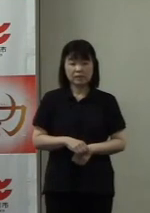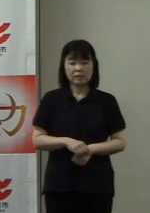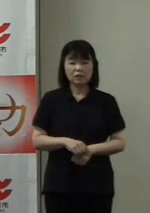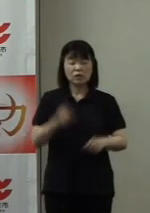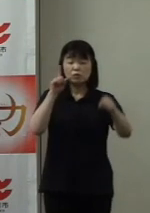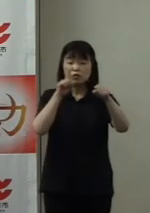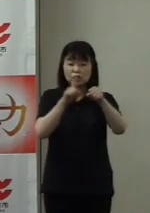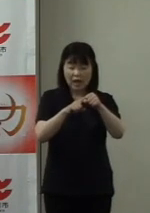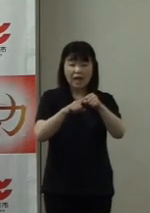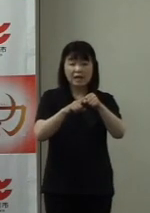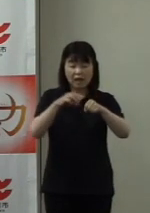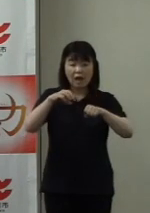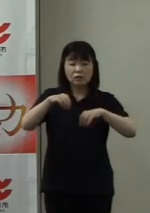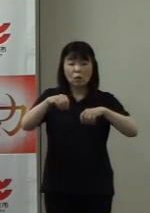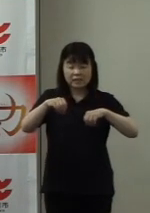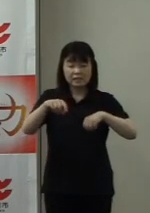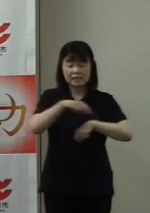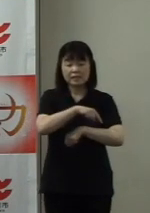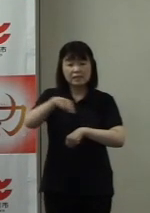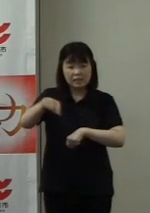をこの度、